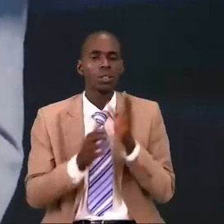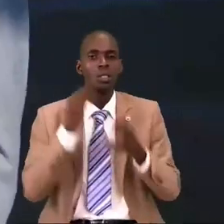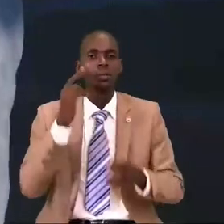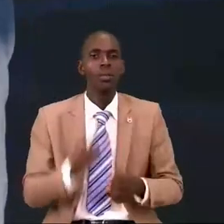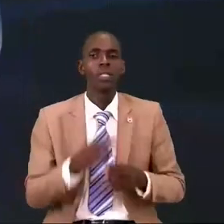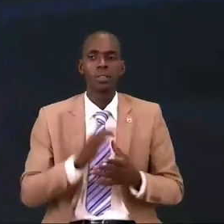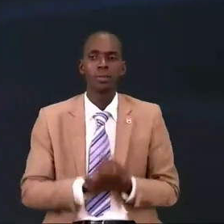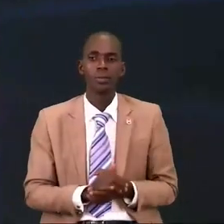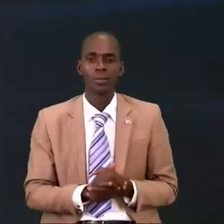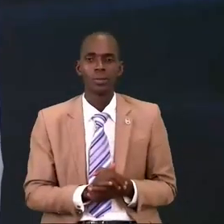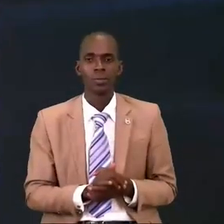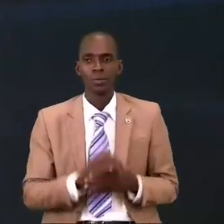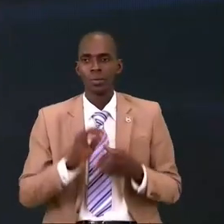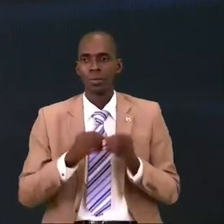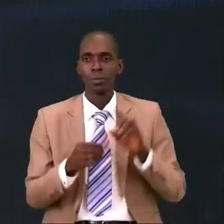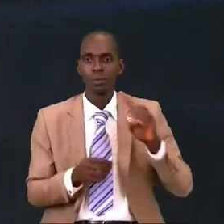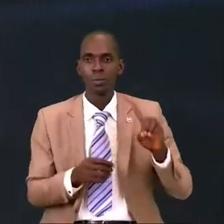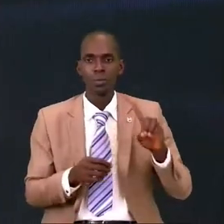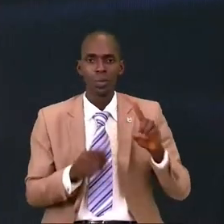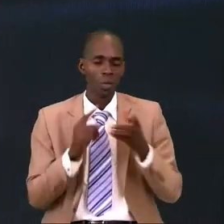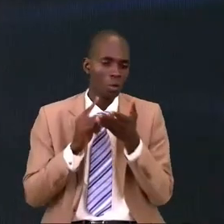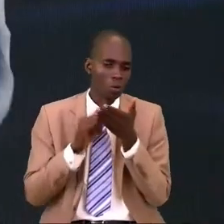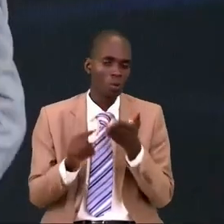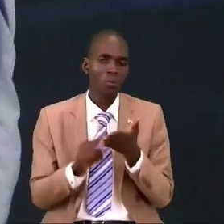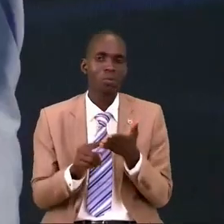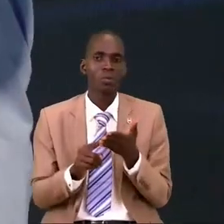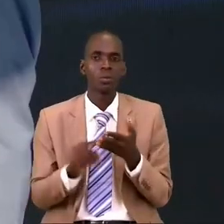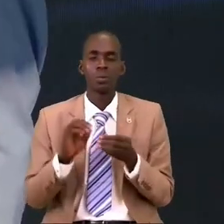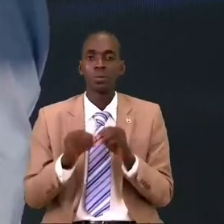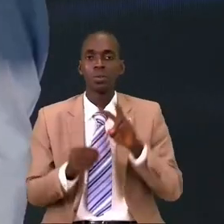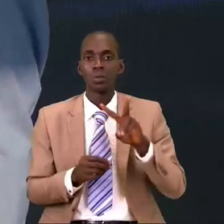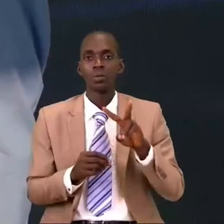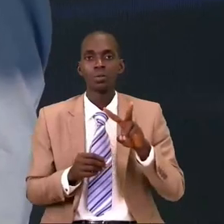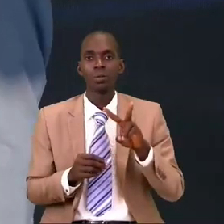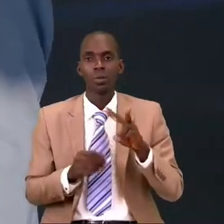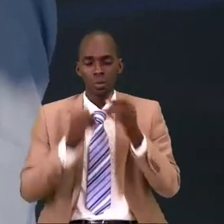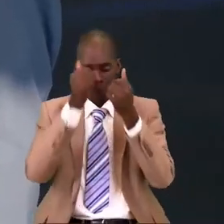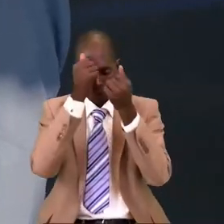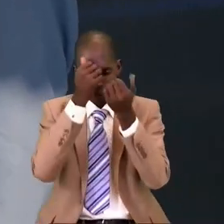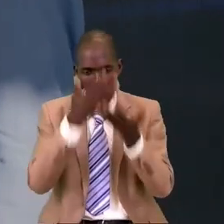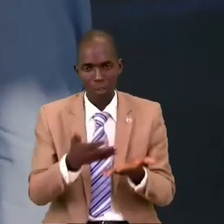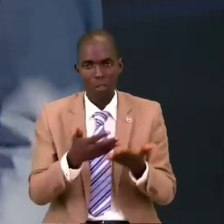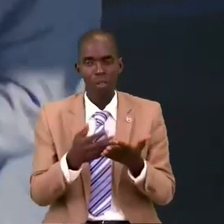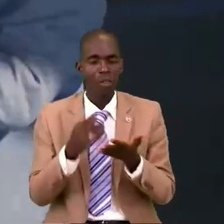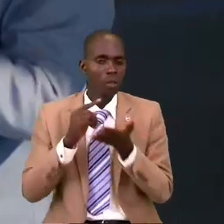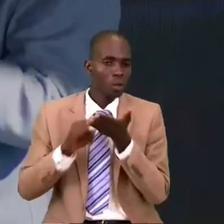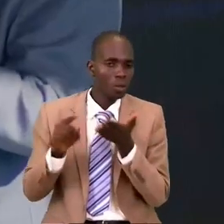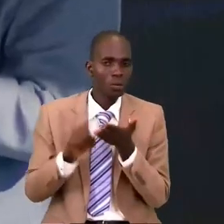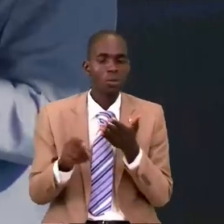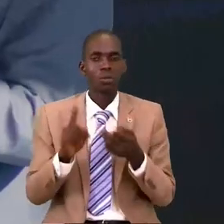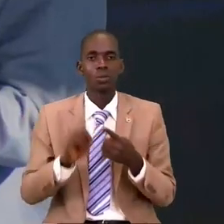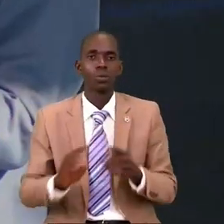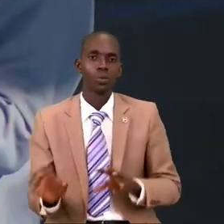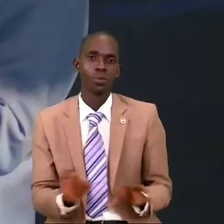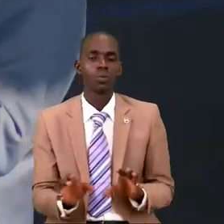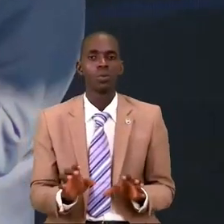Deuxièmement, obéis. Observe pour agir. Ne dis jamais, je ne peux pas faire ça. Ça,